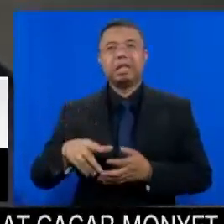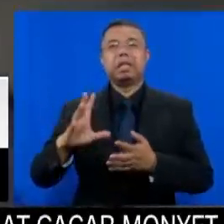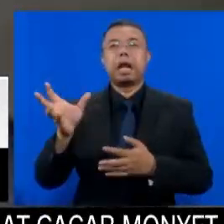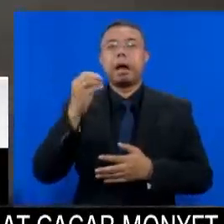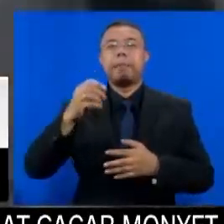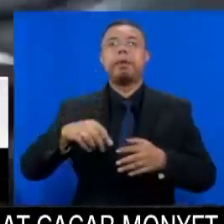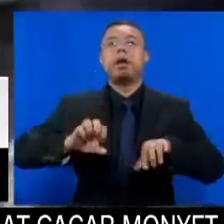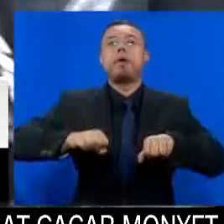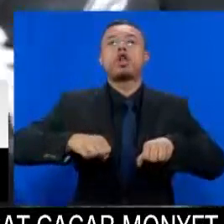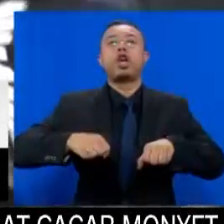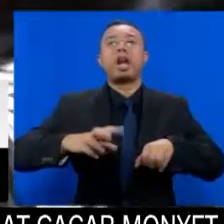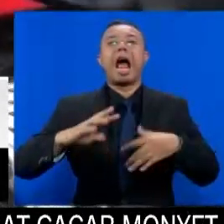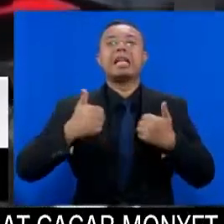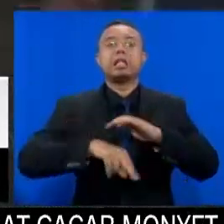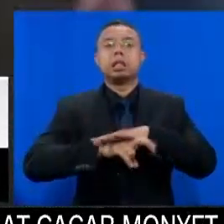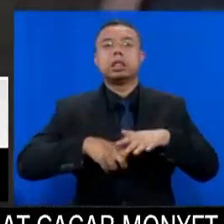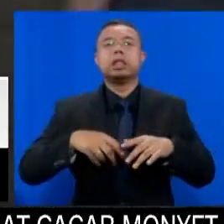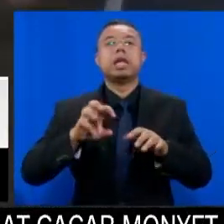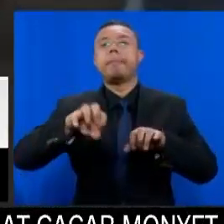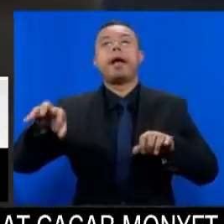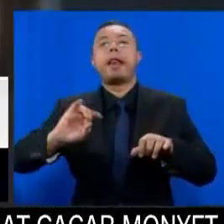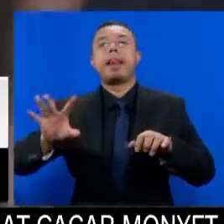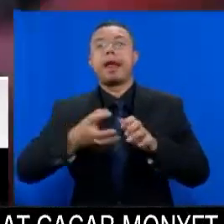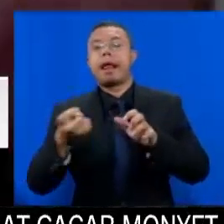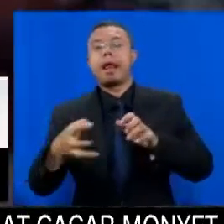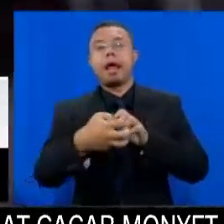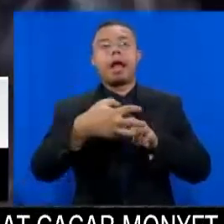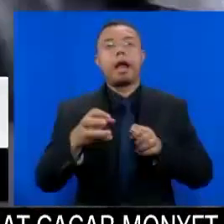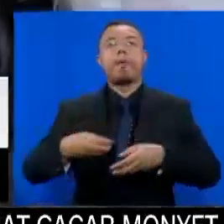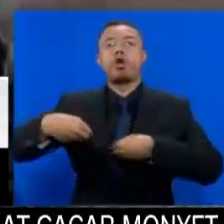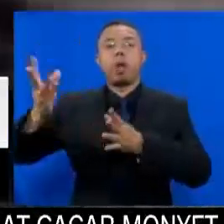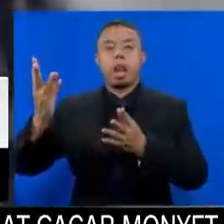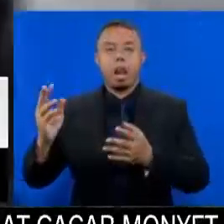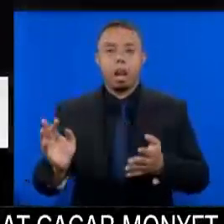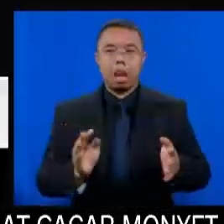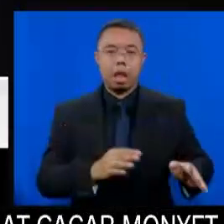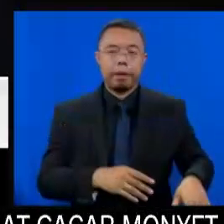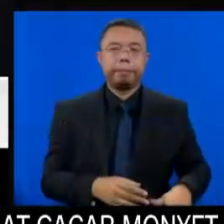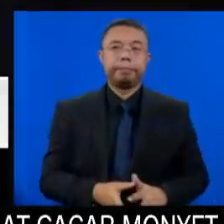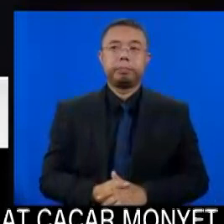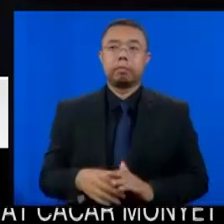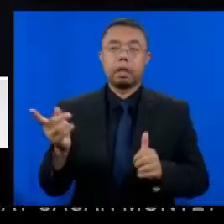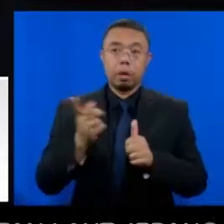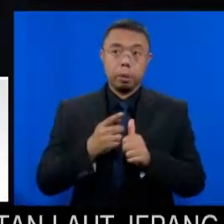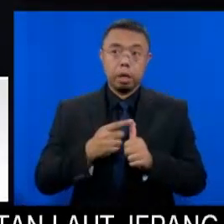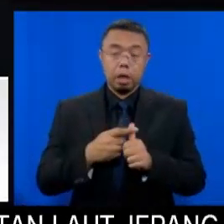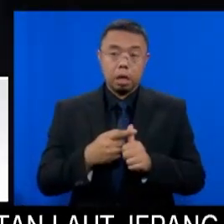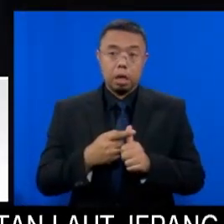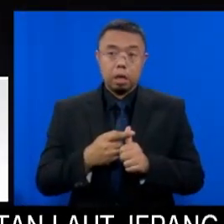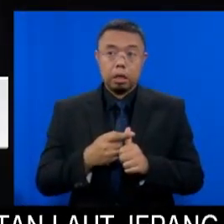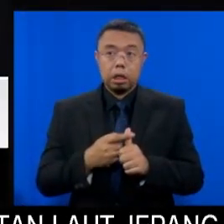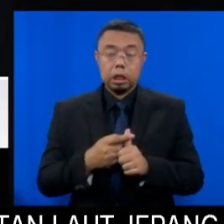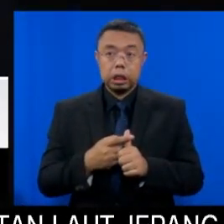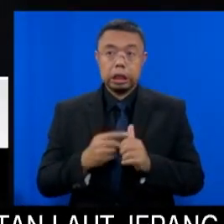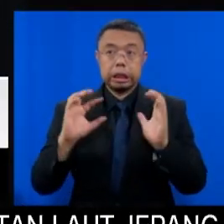satu sepeda motor curian serta onderdil sepeda motor yang hendak dijual. Jadi awalnya